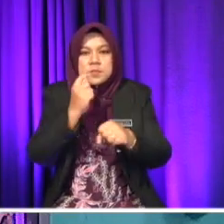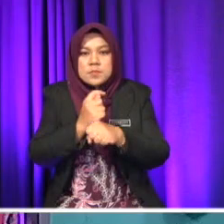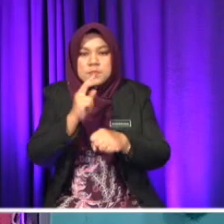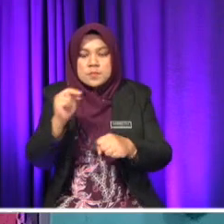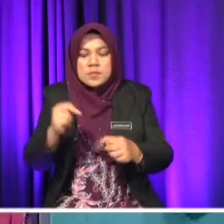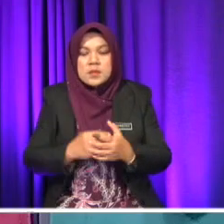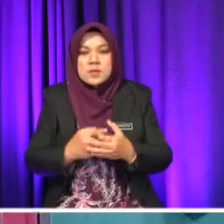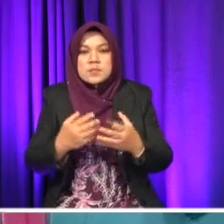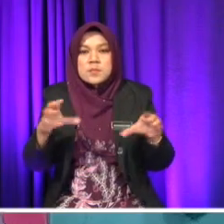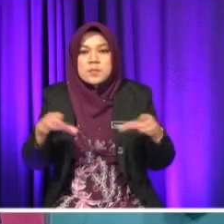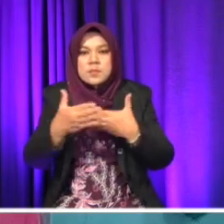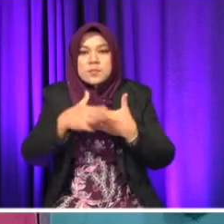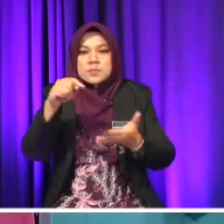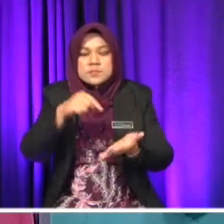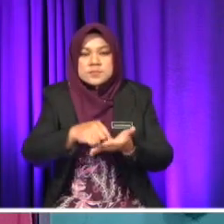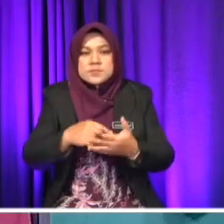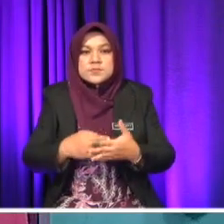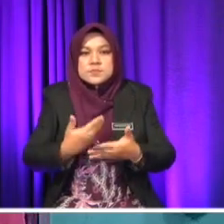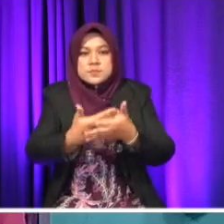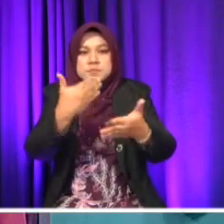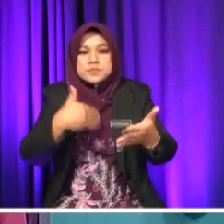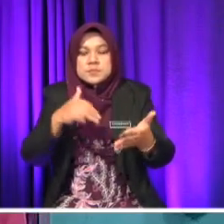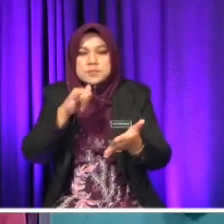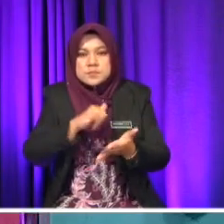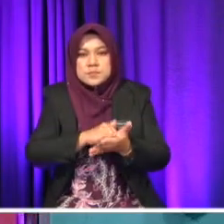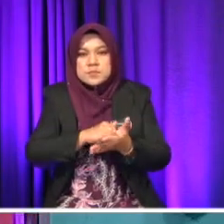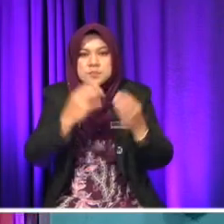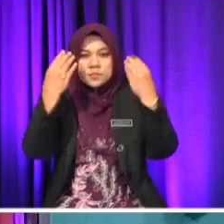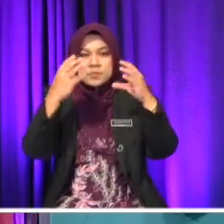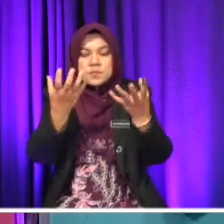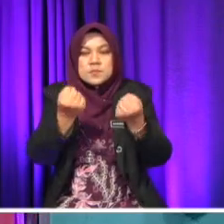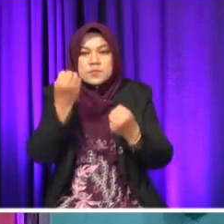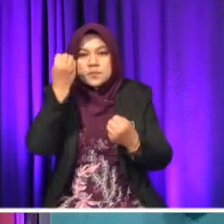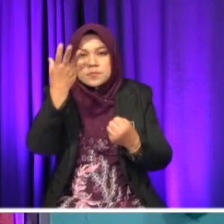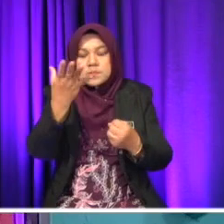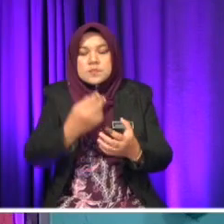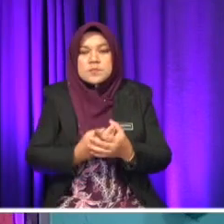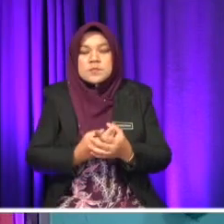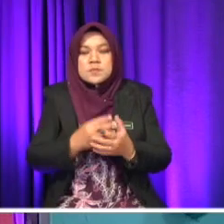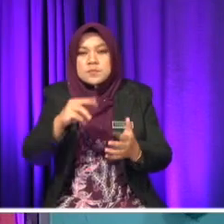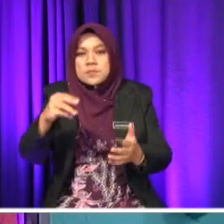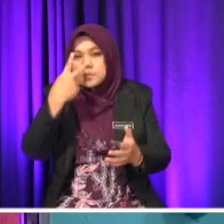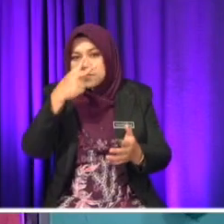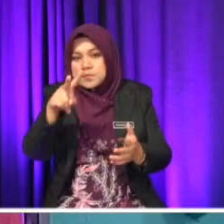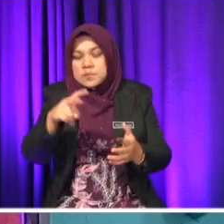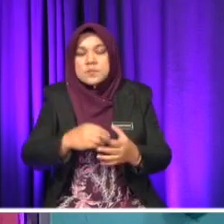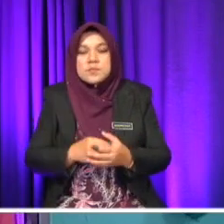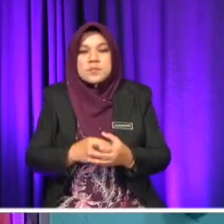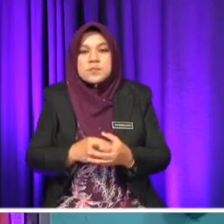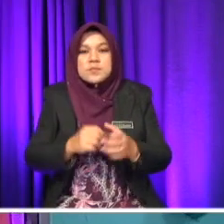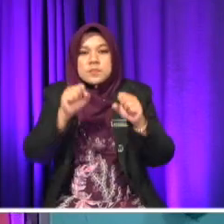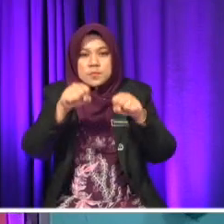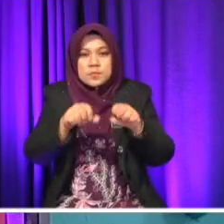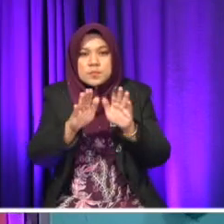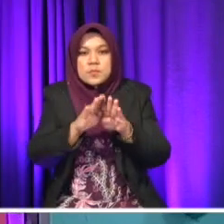kita buat selepas ini sebelum itu beritahu kepada murid-muridnya sedang menuntun yang berada dalam Google Mic kita boleh buka